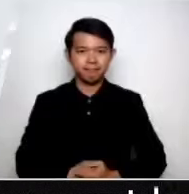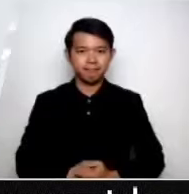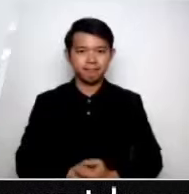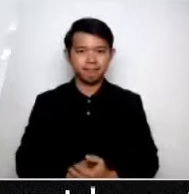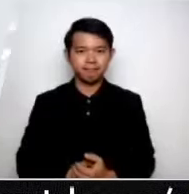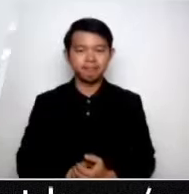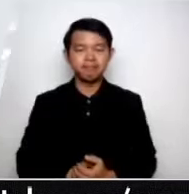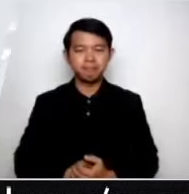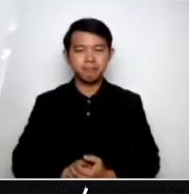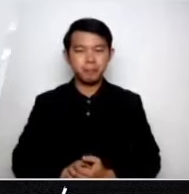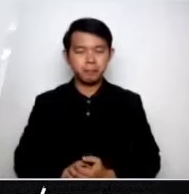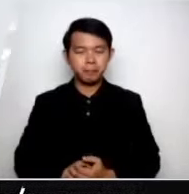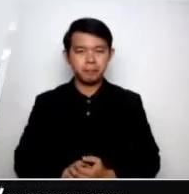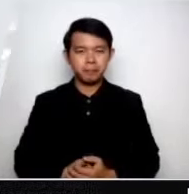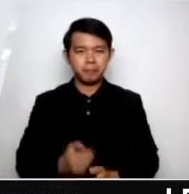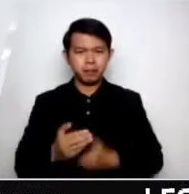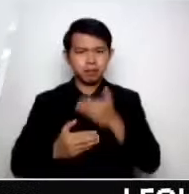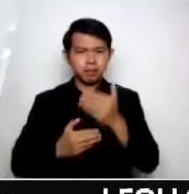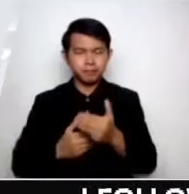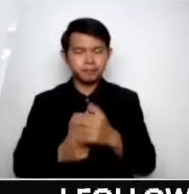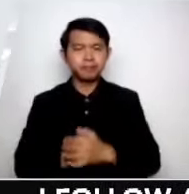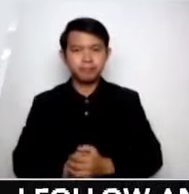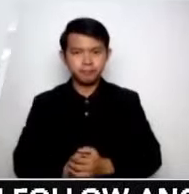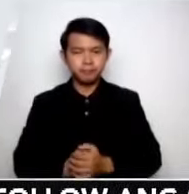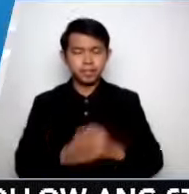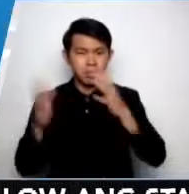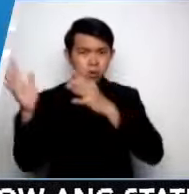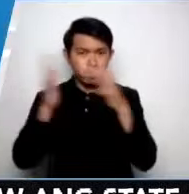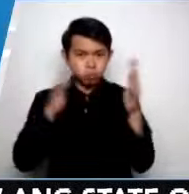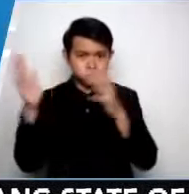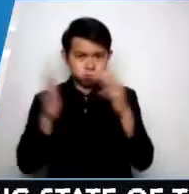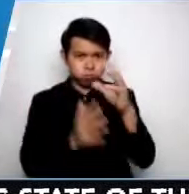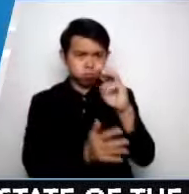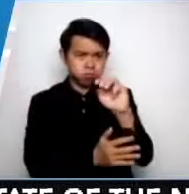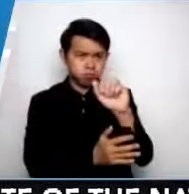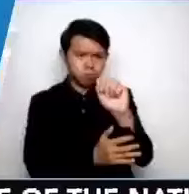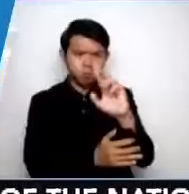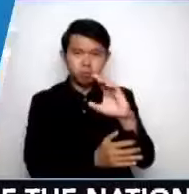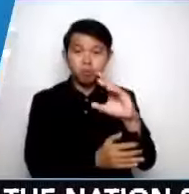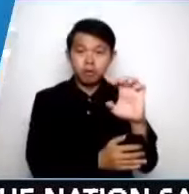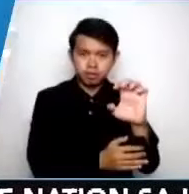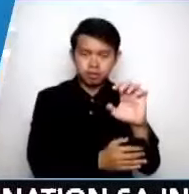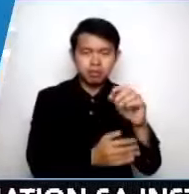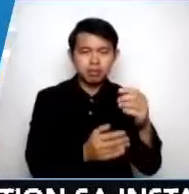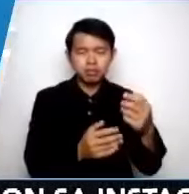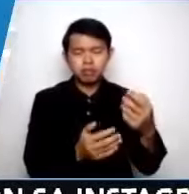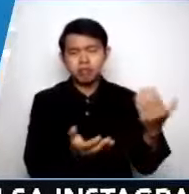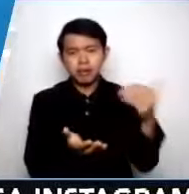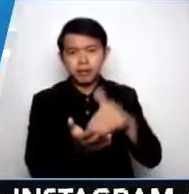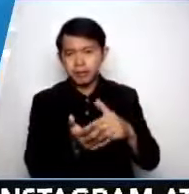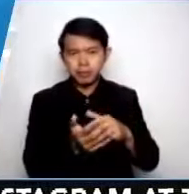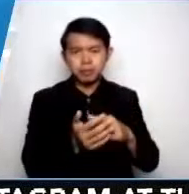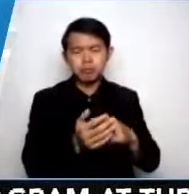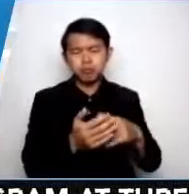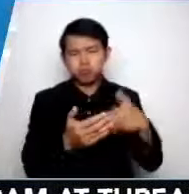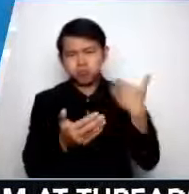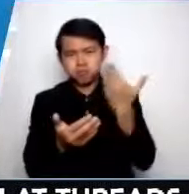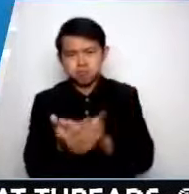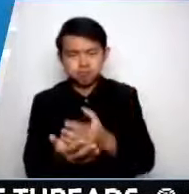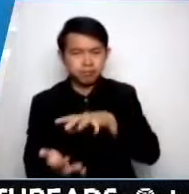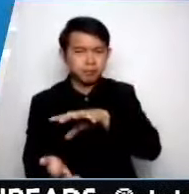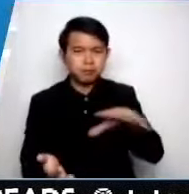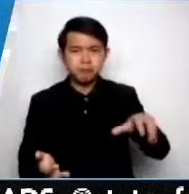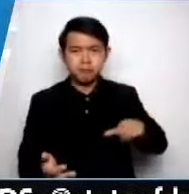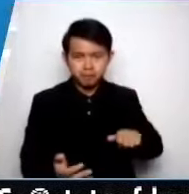Muling naglandfall sa Cagayan ang bagyong Marce. Ayon sa PAGASA, alas 9 ng gabi muli tumama sa lupa ang bagyong Marce